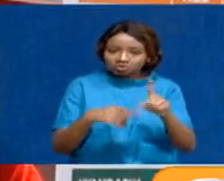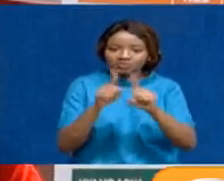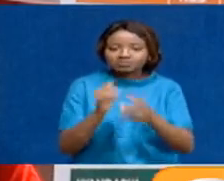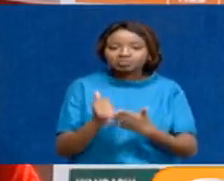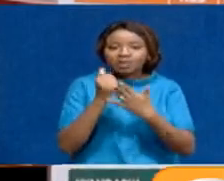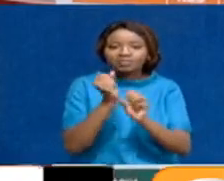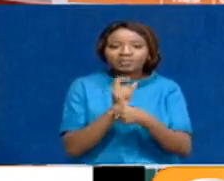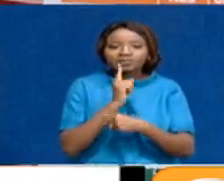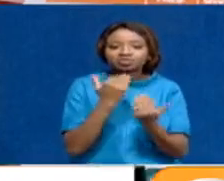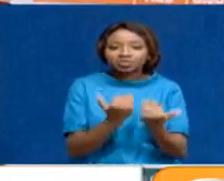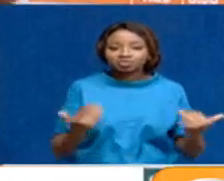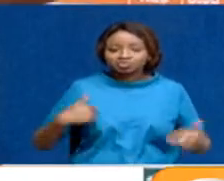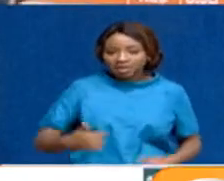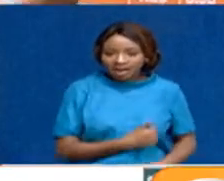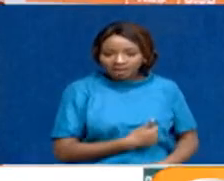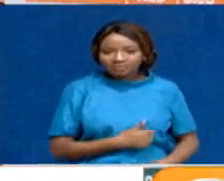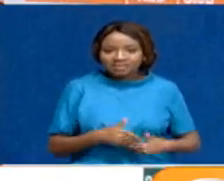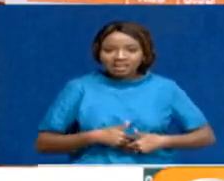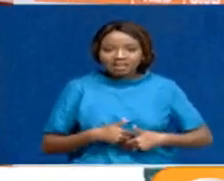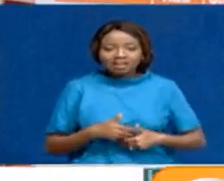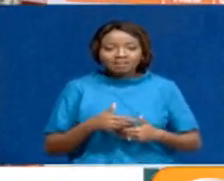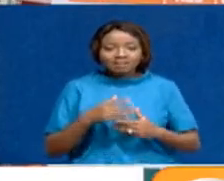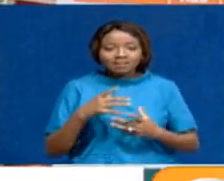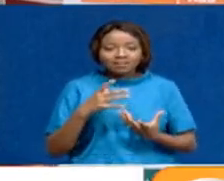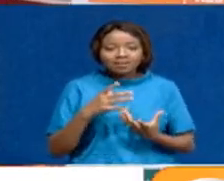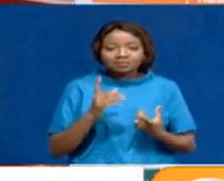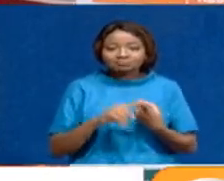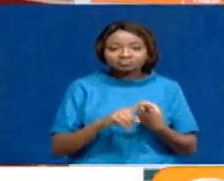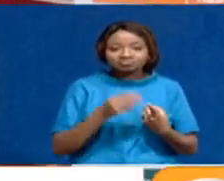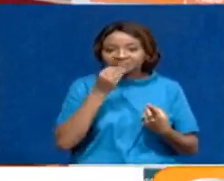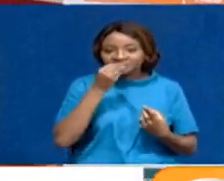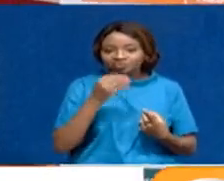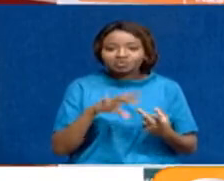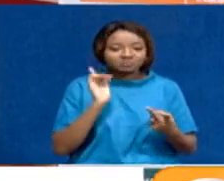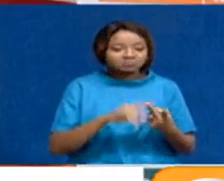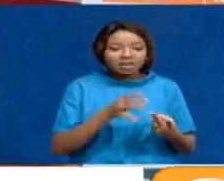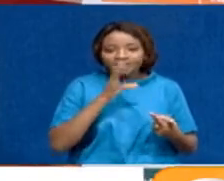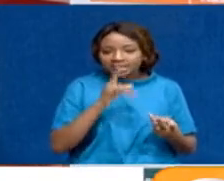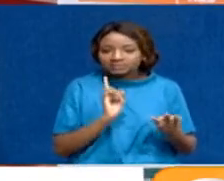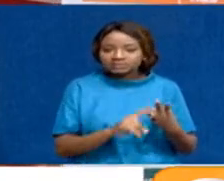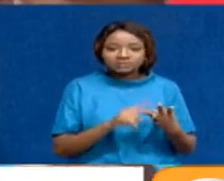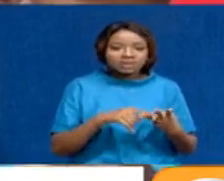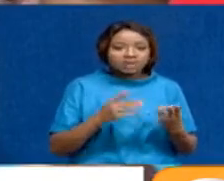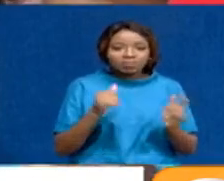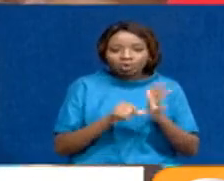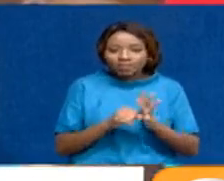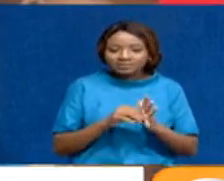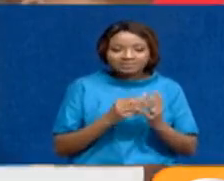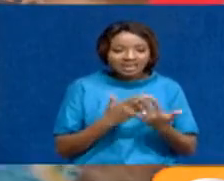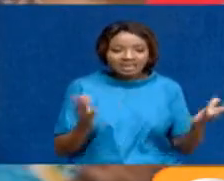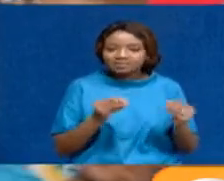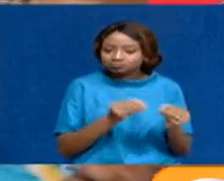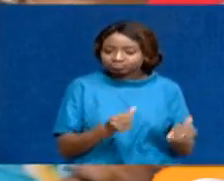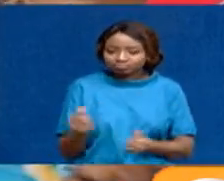watoto wetu hawapati na janga la kukosa school fees, janga la kukosa maji, mambo ya barabara ambazo haziishi. Mkutano